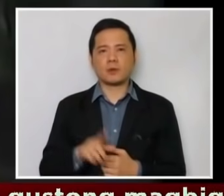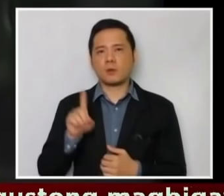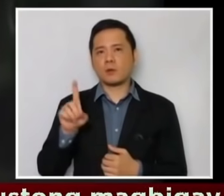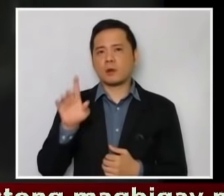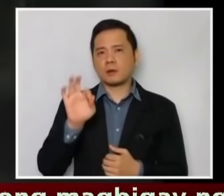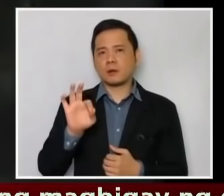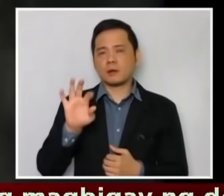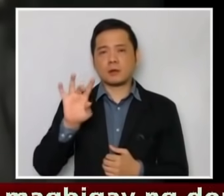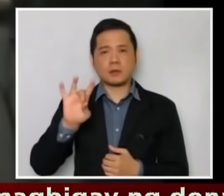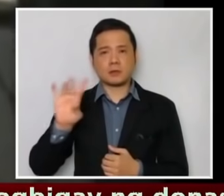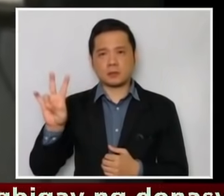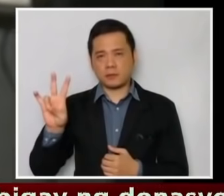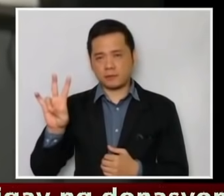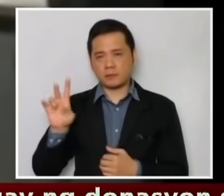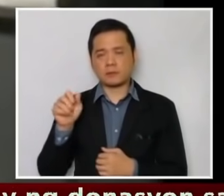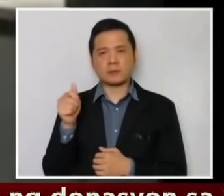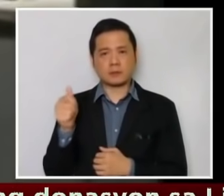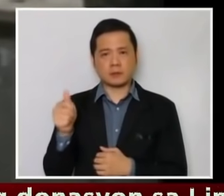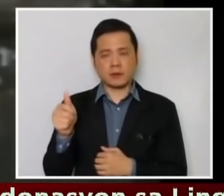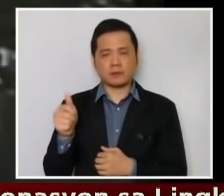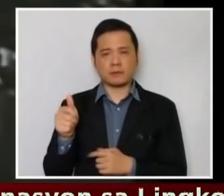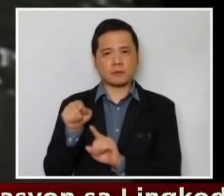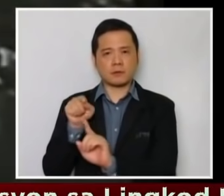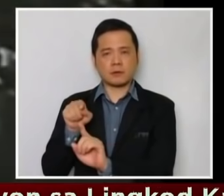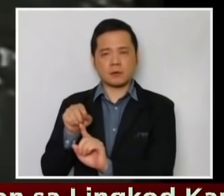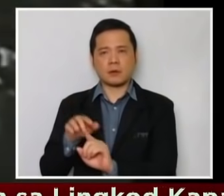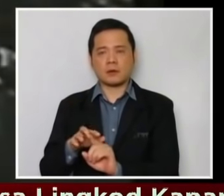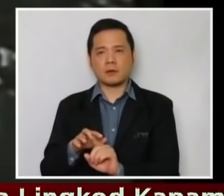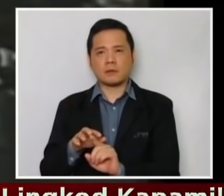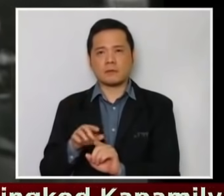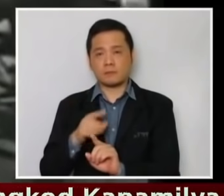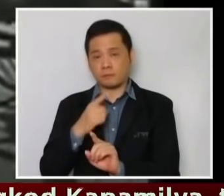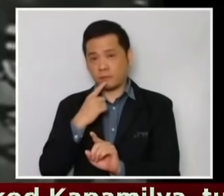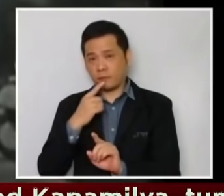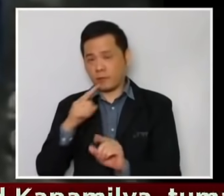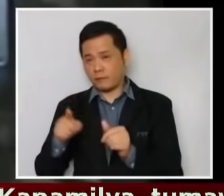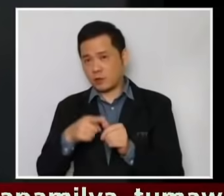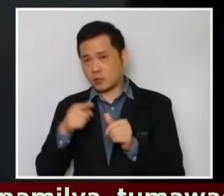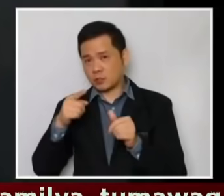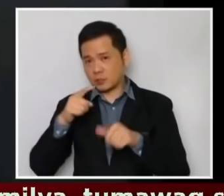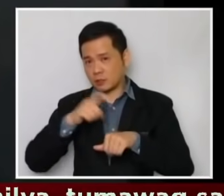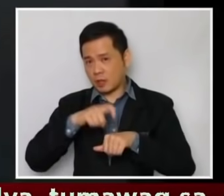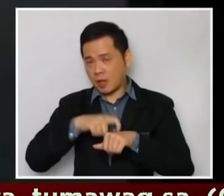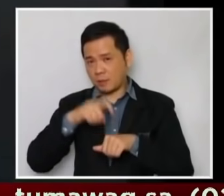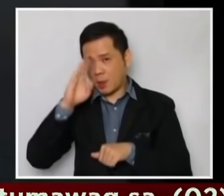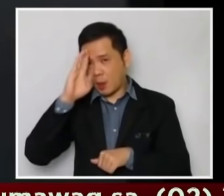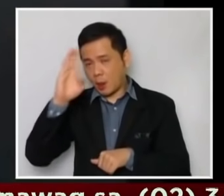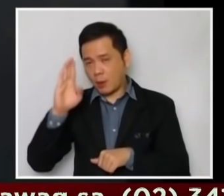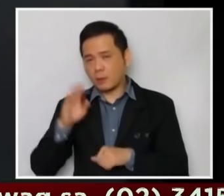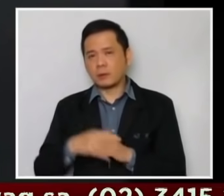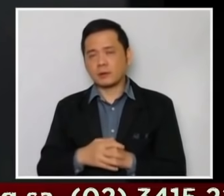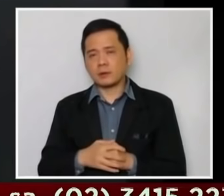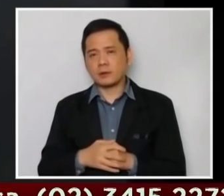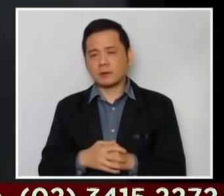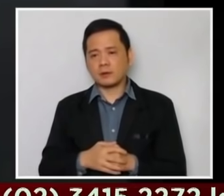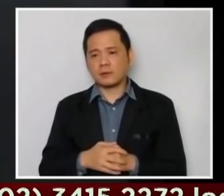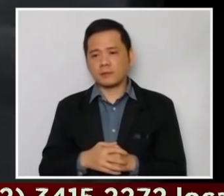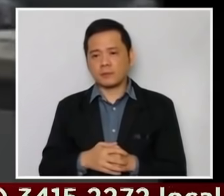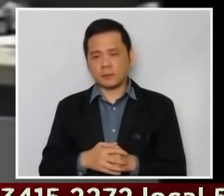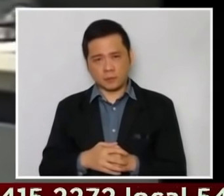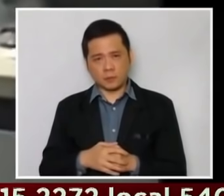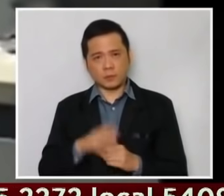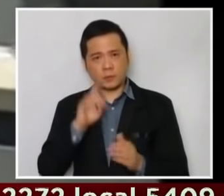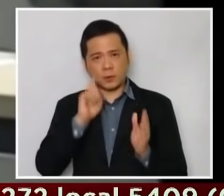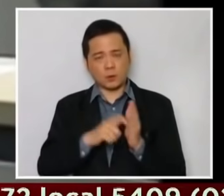1987, sa isang kikilalaning pagbati ni Kabayan, pinanganak ang programang Babago sa Estilo ng